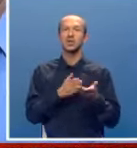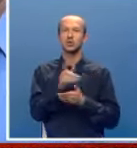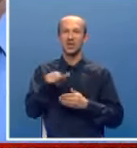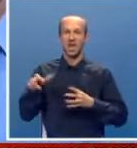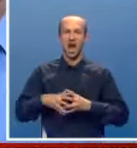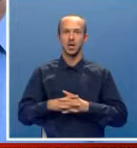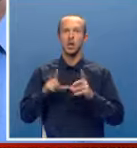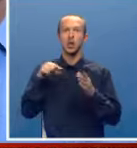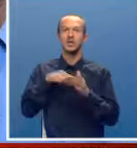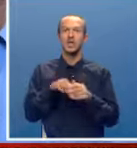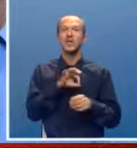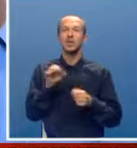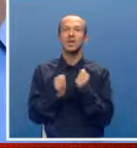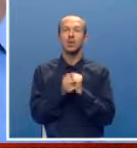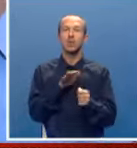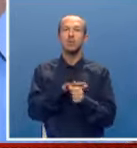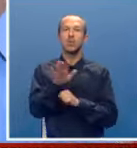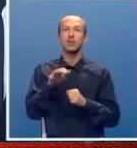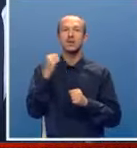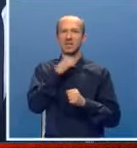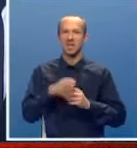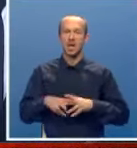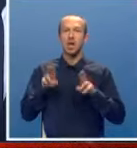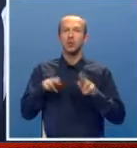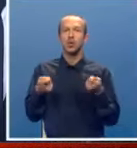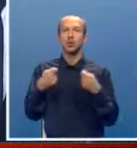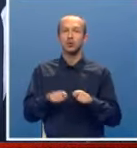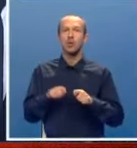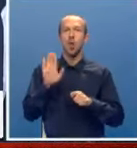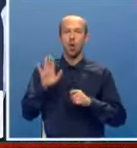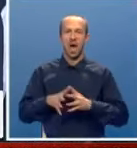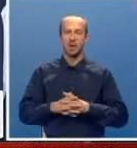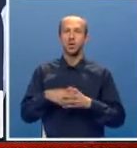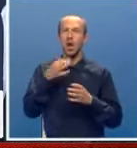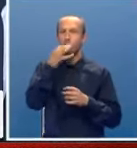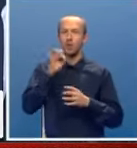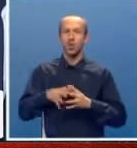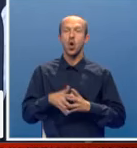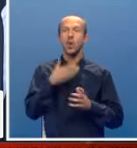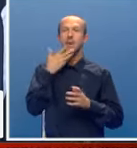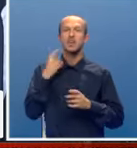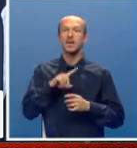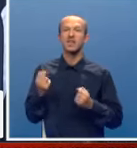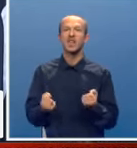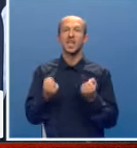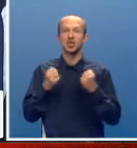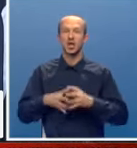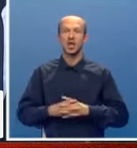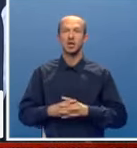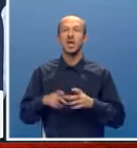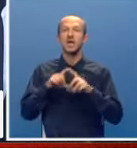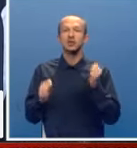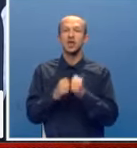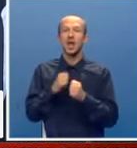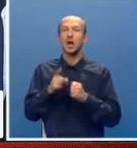službenika u cilju efikasnije borbe protiv kriminaliteta. Možemo da konstatujemo da ona povoljno, nema nikakvih teških